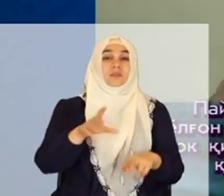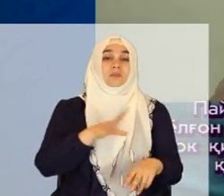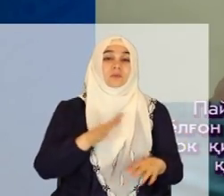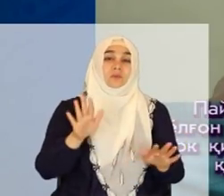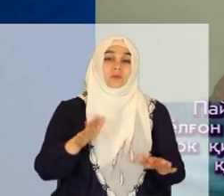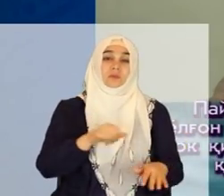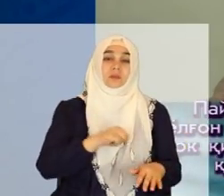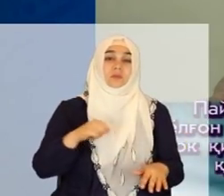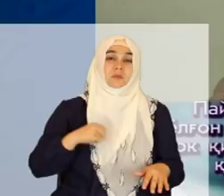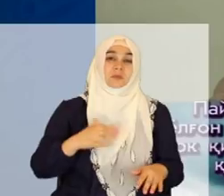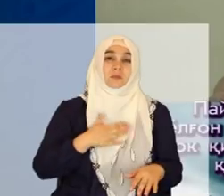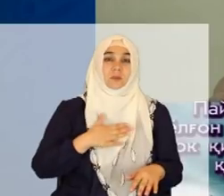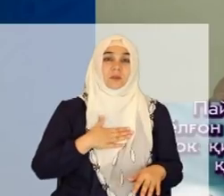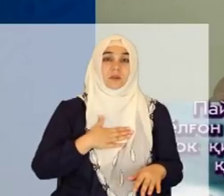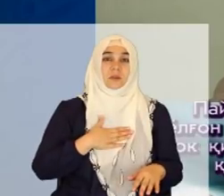uchun